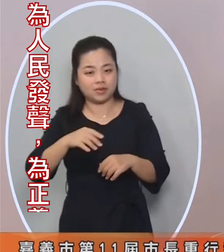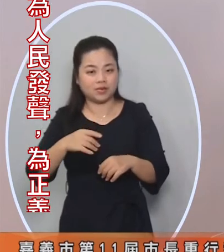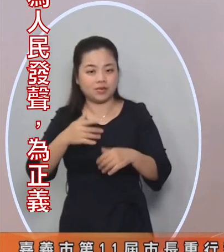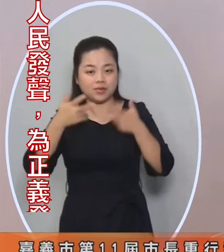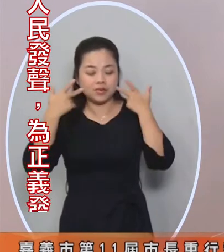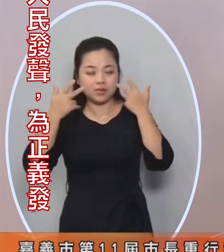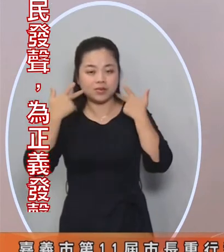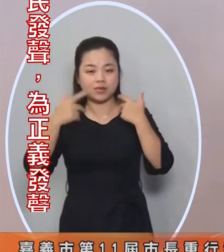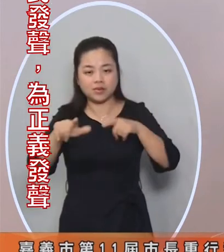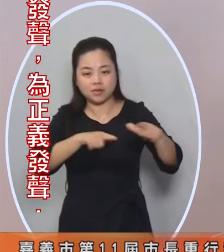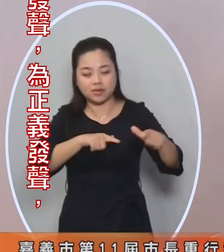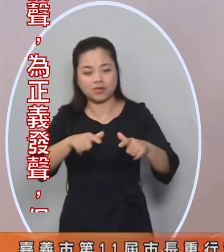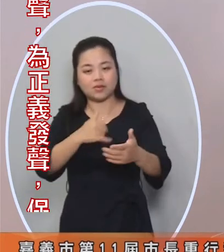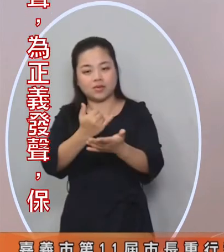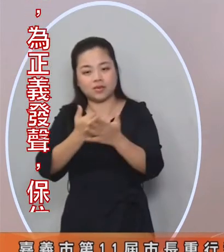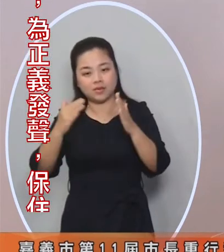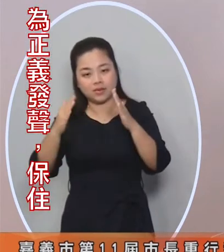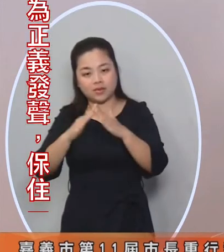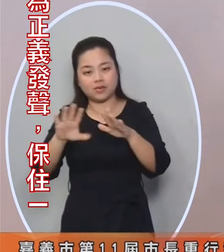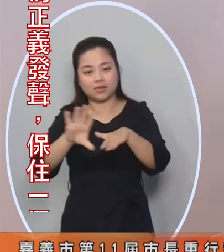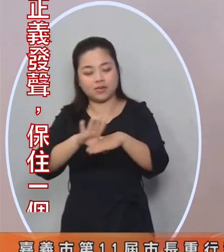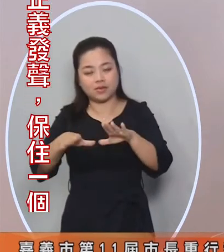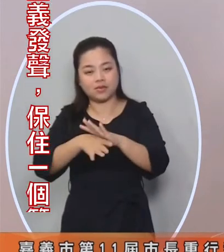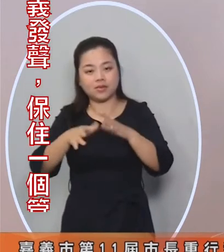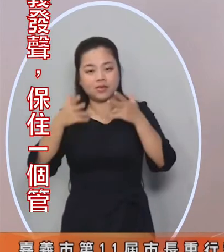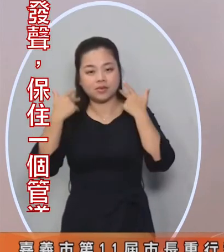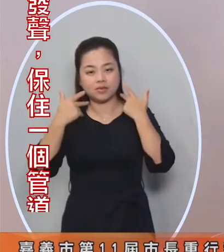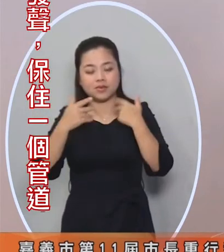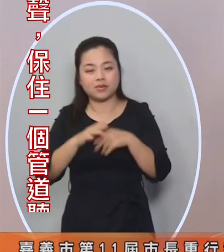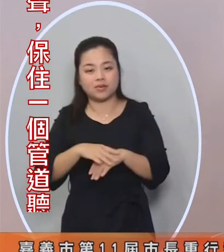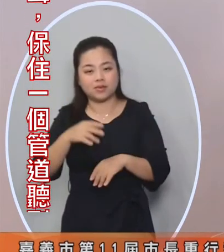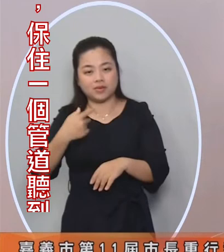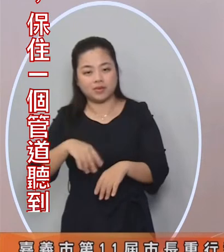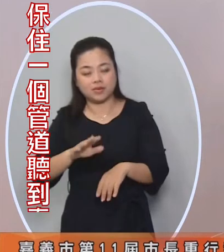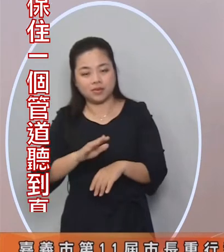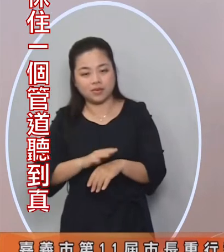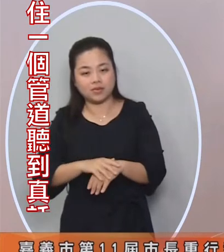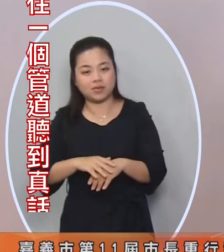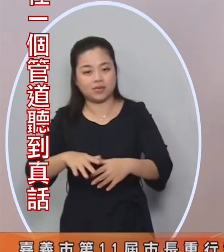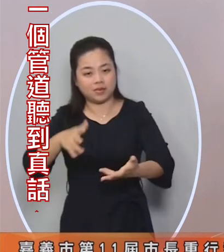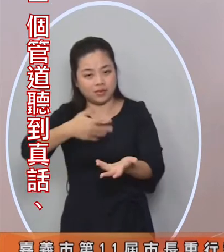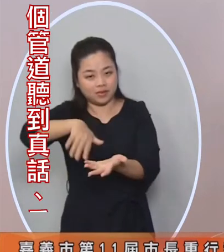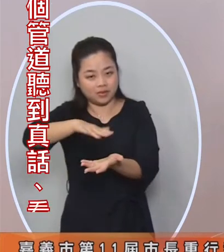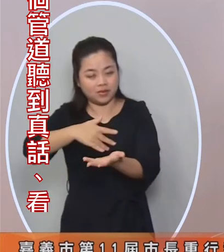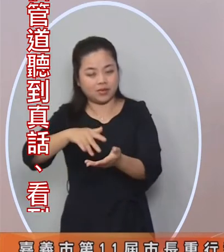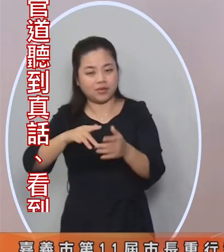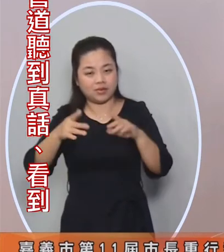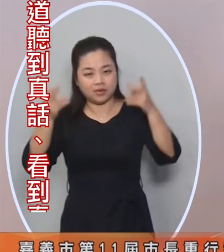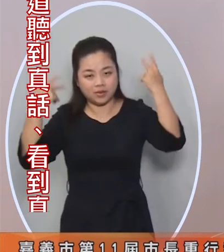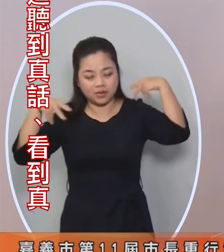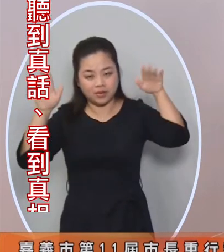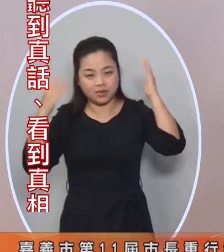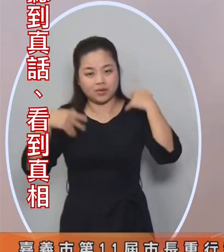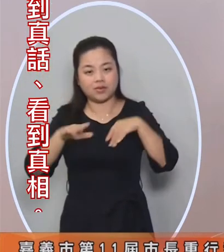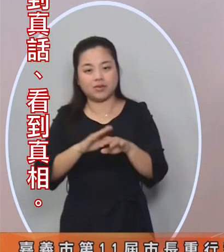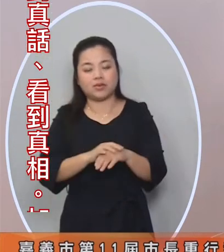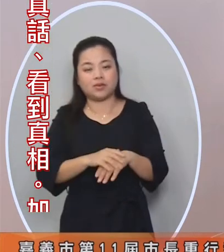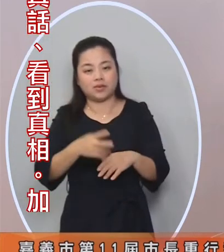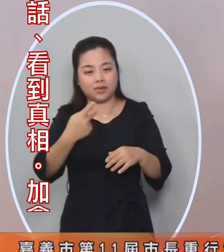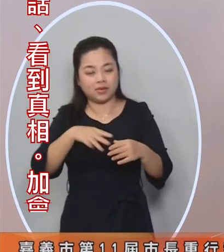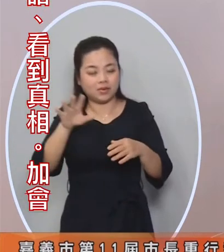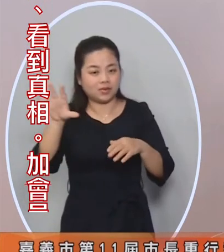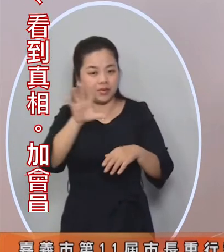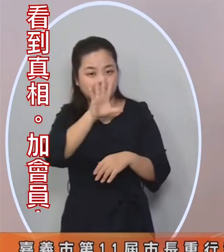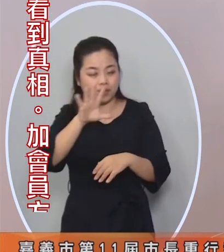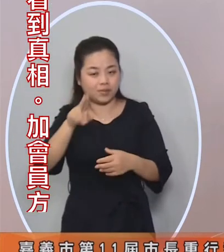住民文化公园、客家文化公园、闽南文化公园、街头舞蹈表演公园、音乐欣赏公